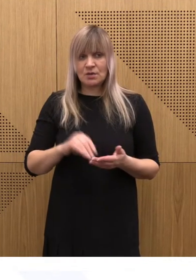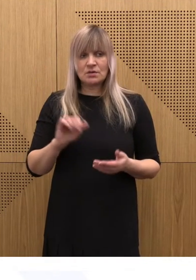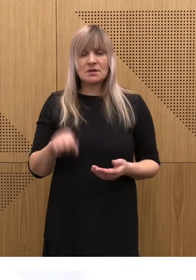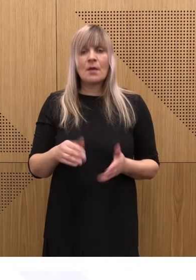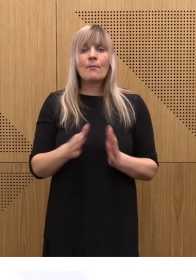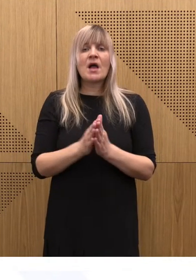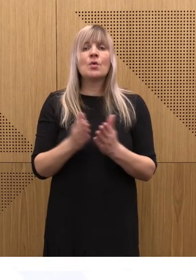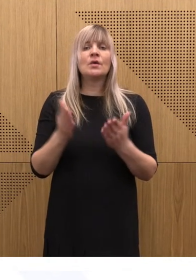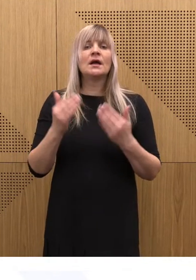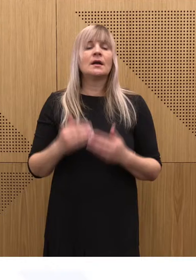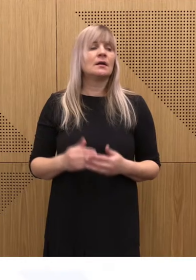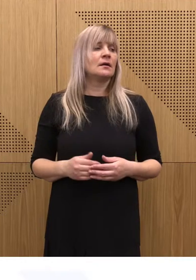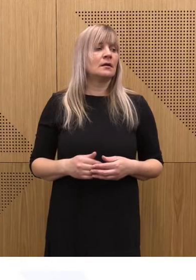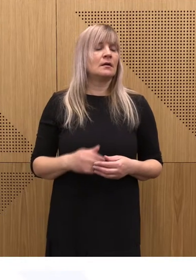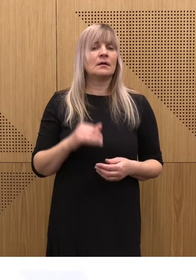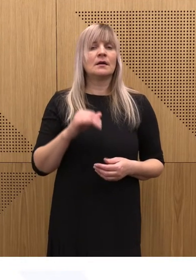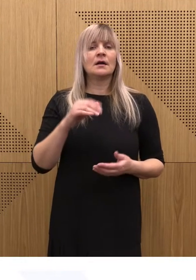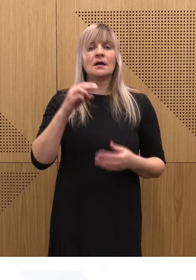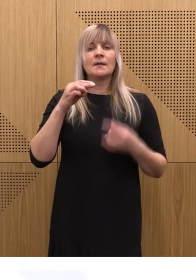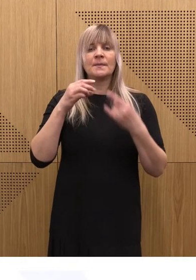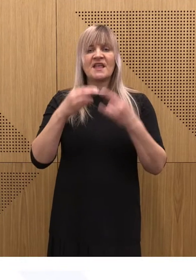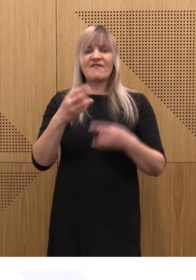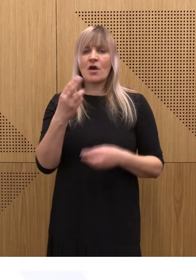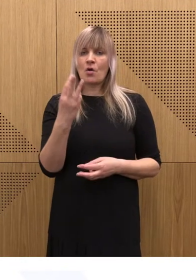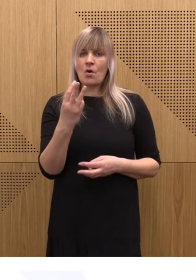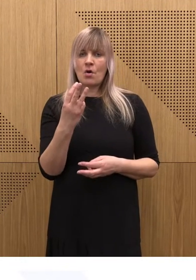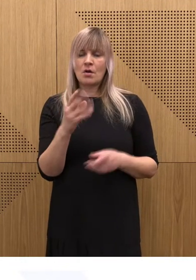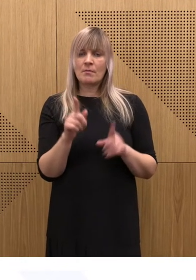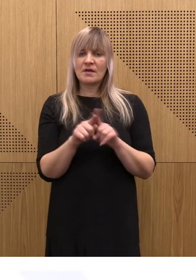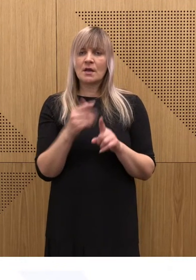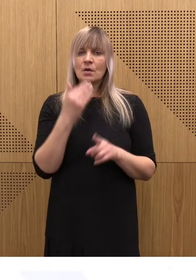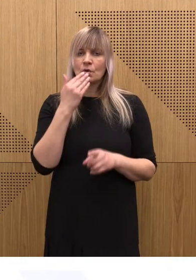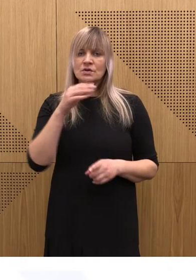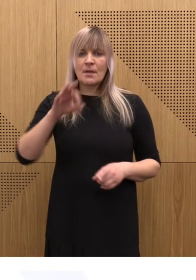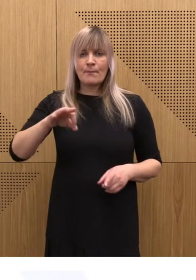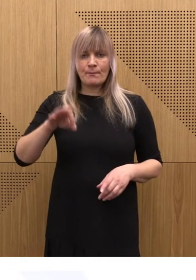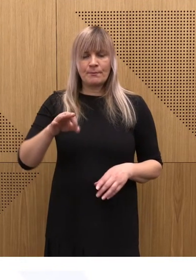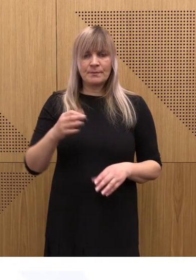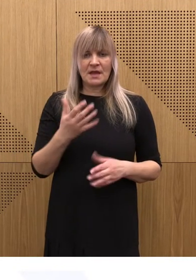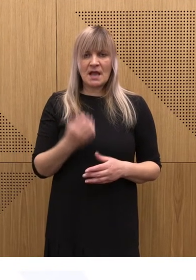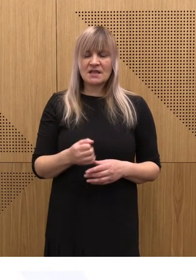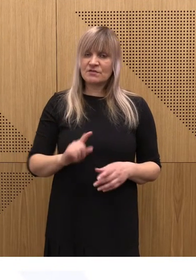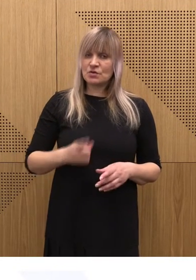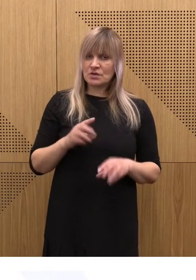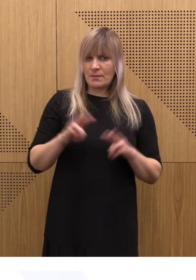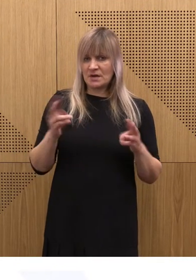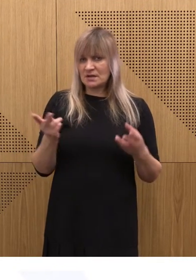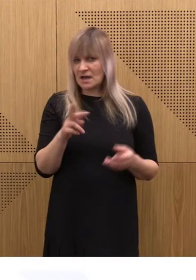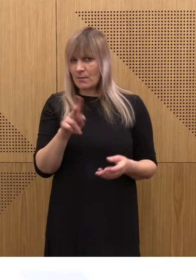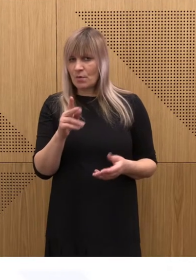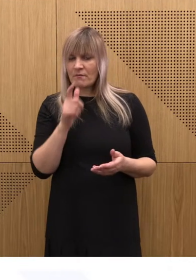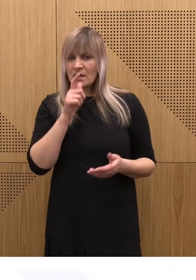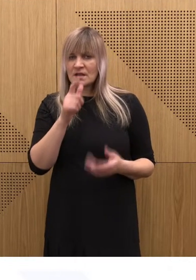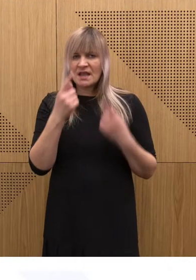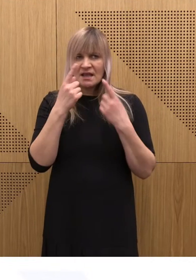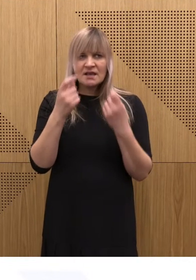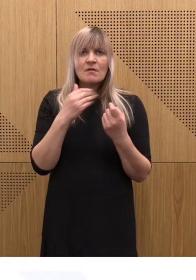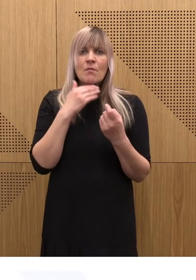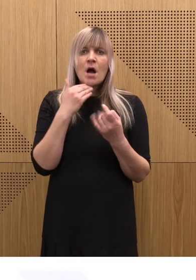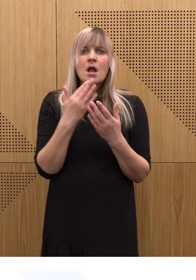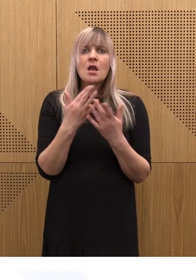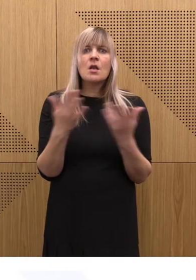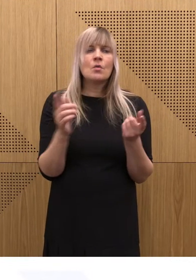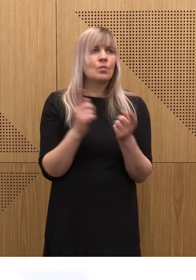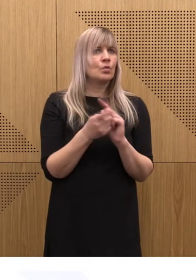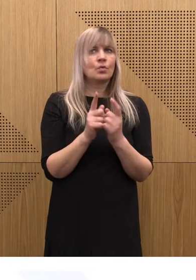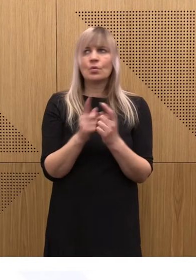Palun, teeme järgmise küsimuse. Eva, TV3. Tegelikult mul oleks küsimus peaministrile, ka sotsiaalministrile, et kuna seda infot on tõesti nii palju ja